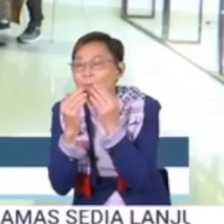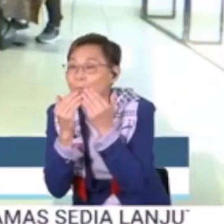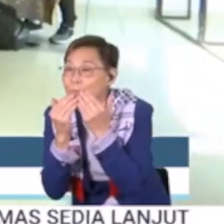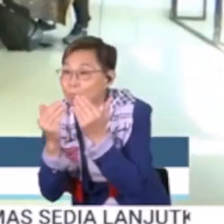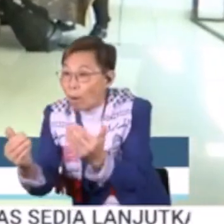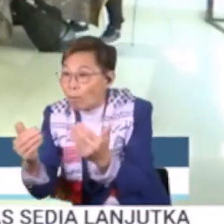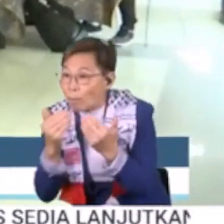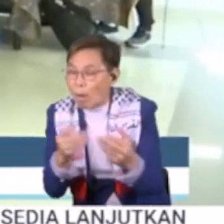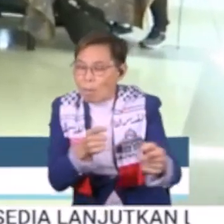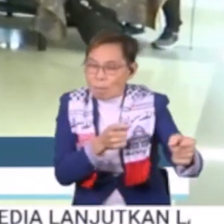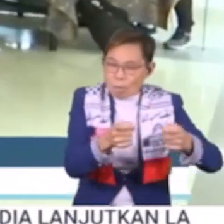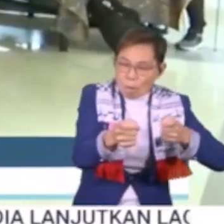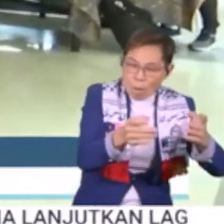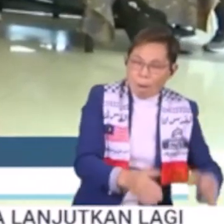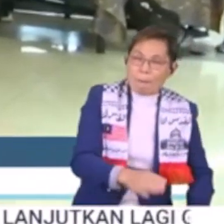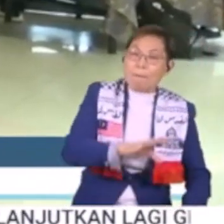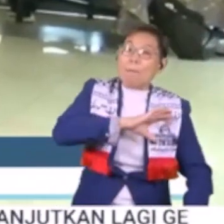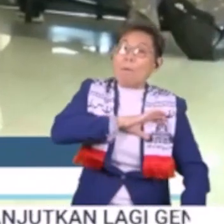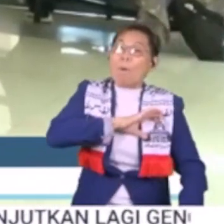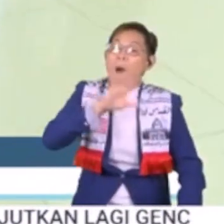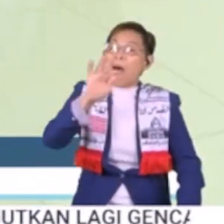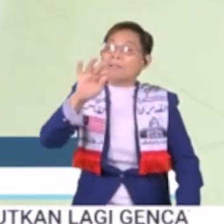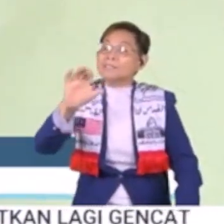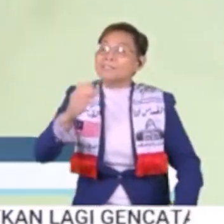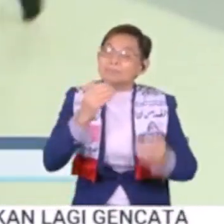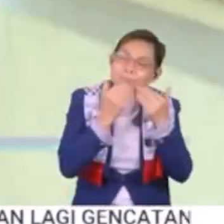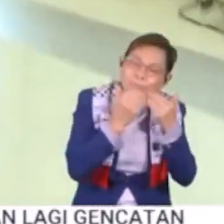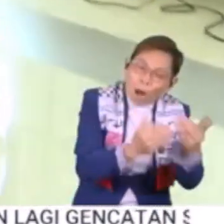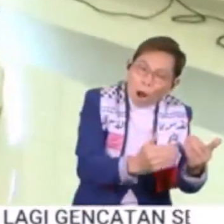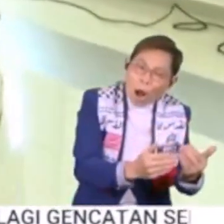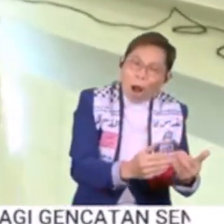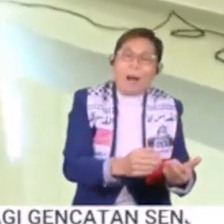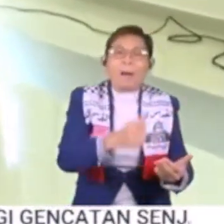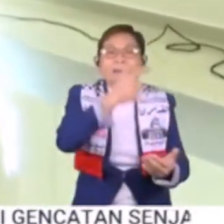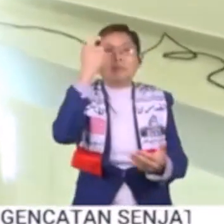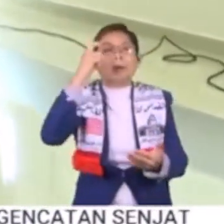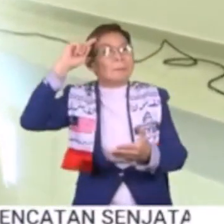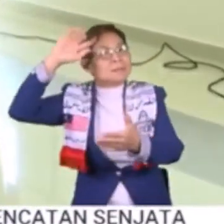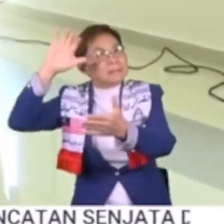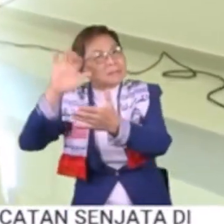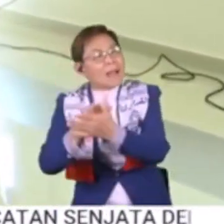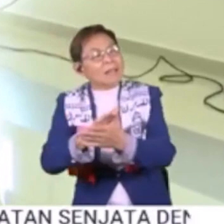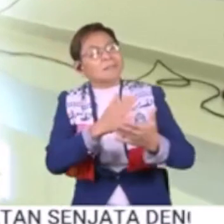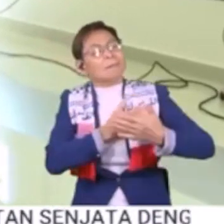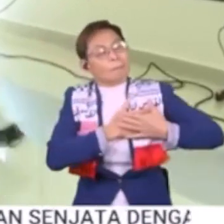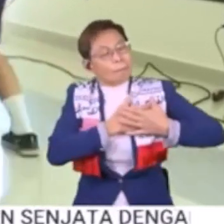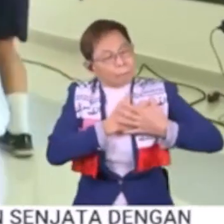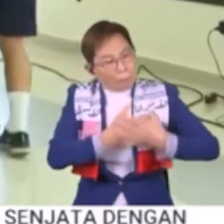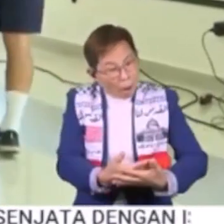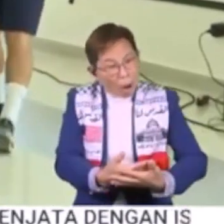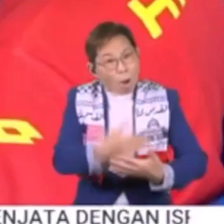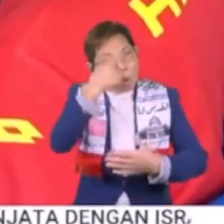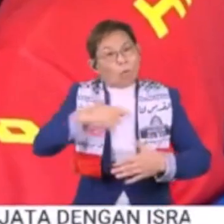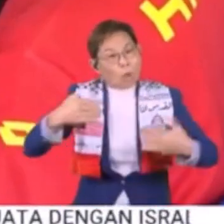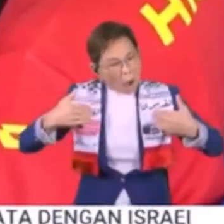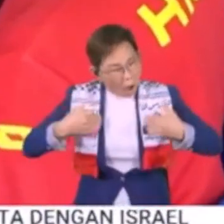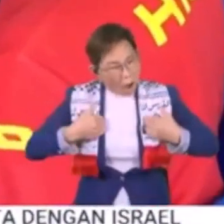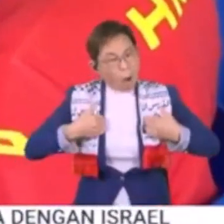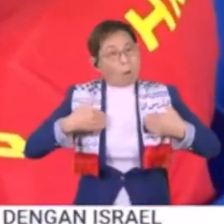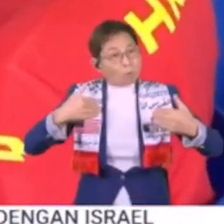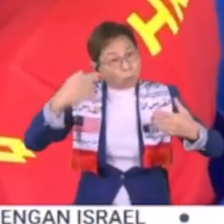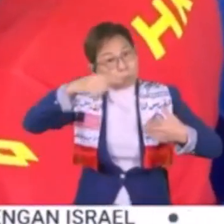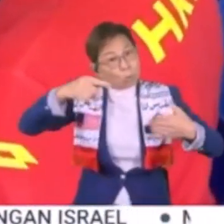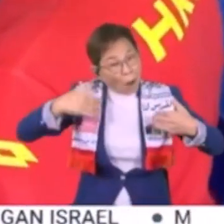kasih kepada pihak pengurusan pdrm FC yang telah memberikan kepercayaan dan komitmen bagi mewujudkan sebuah Akademi